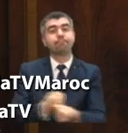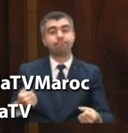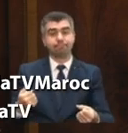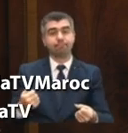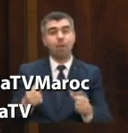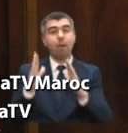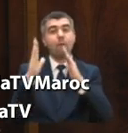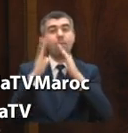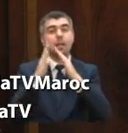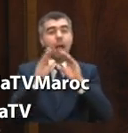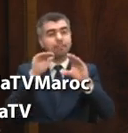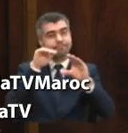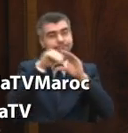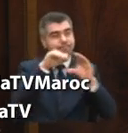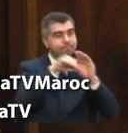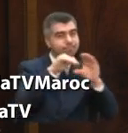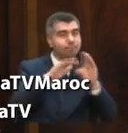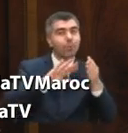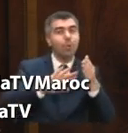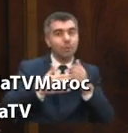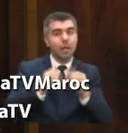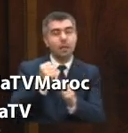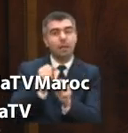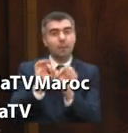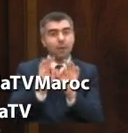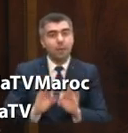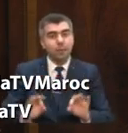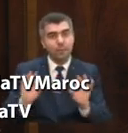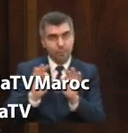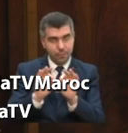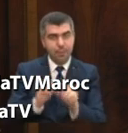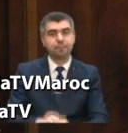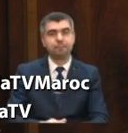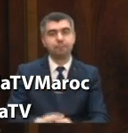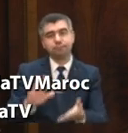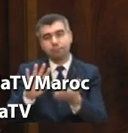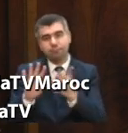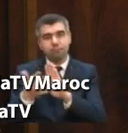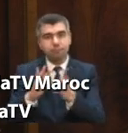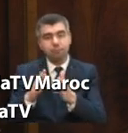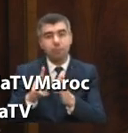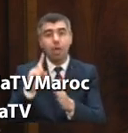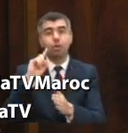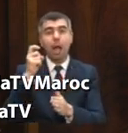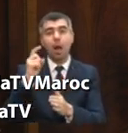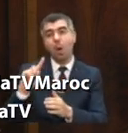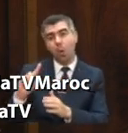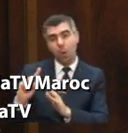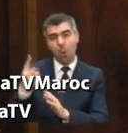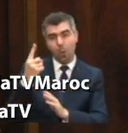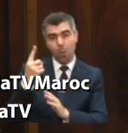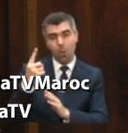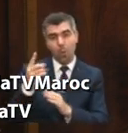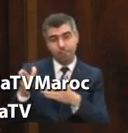الصحي أو العمل في القطاعات الأكثر تضرراً، وتشير التقديرات إلى أن الشهر الأول من الأزمة أدى